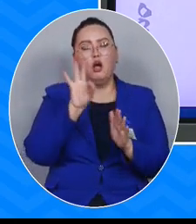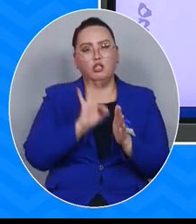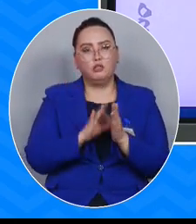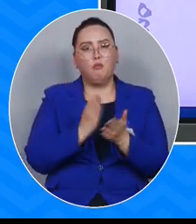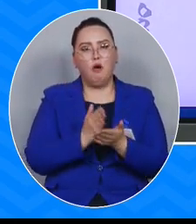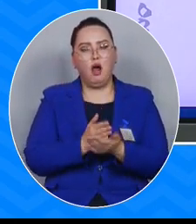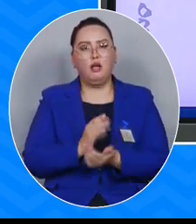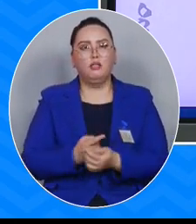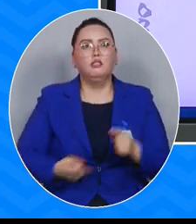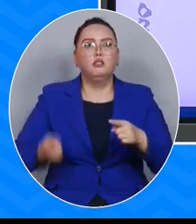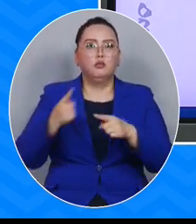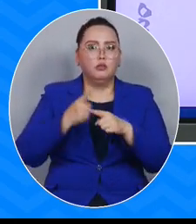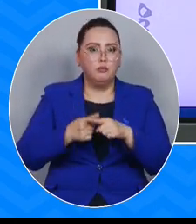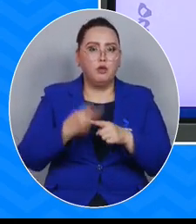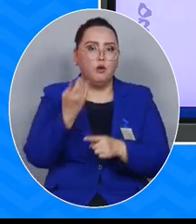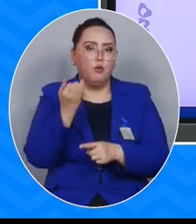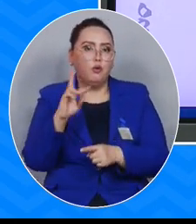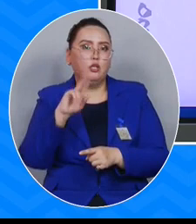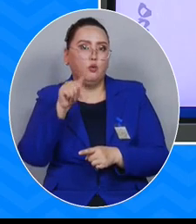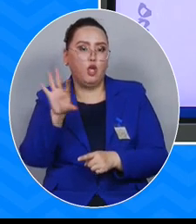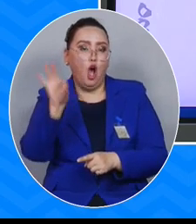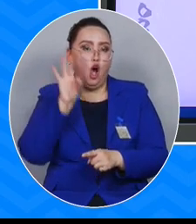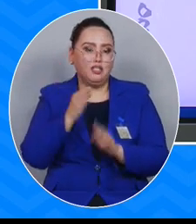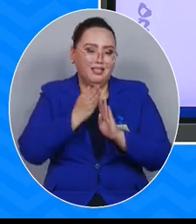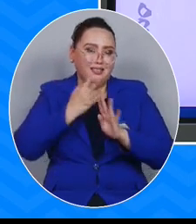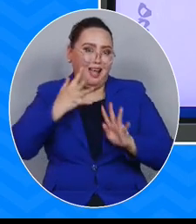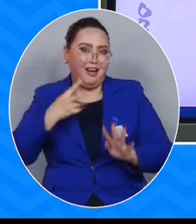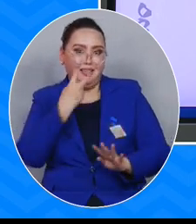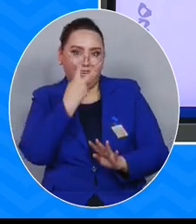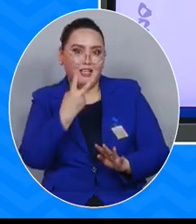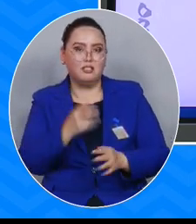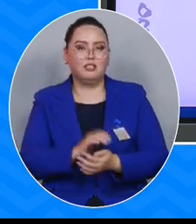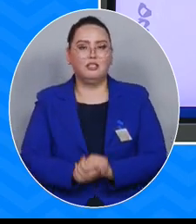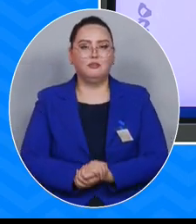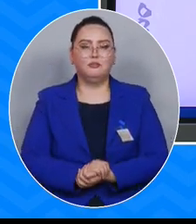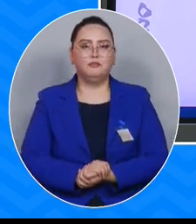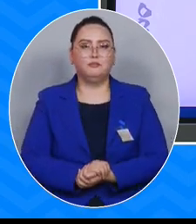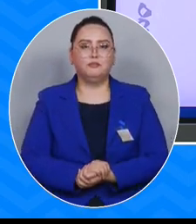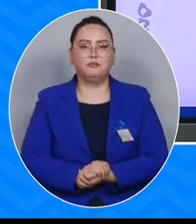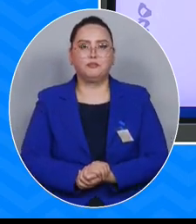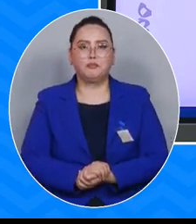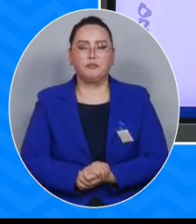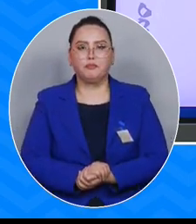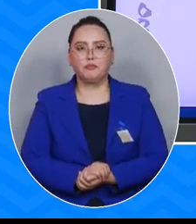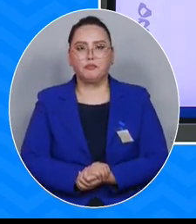үхайс үүл үүйг үүг үлж дараалдыг ажихлый. Зас хай олсан үүл үүй бүүдер бичиэг дараалдыг ажихлый.